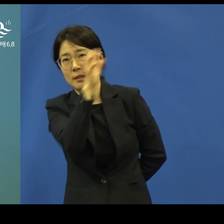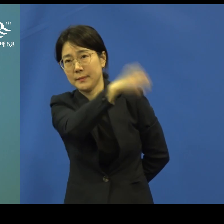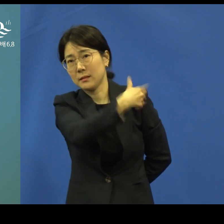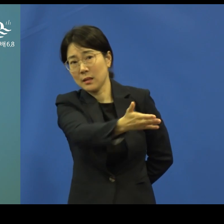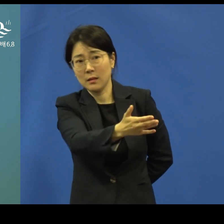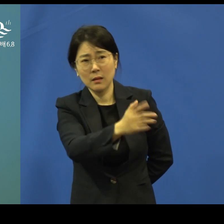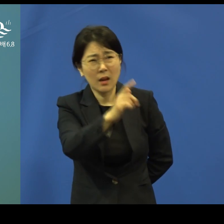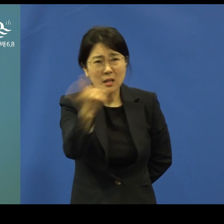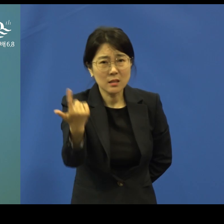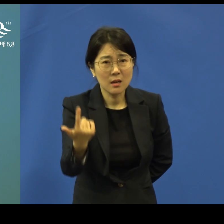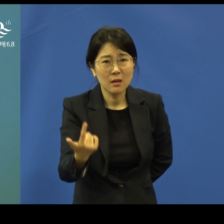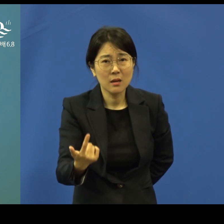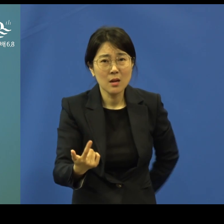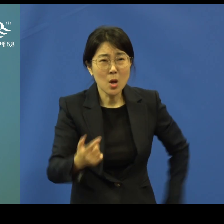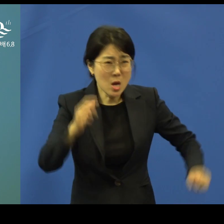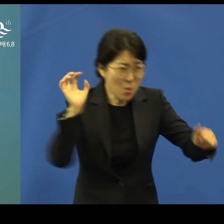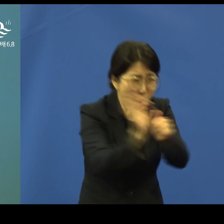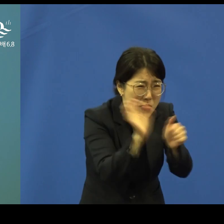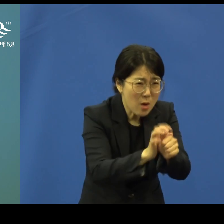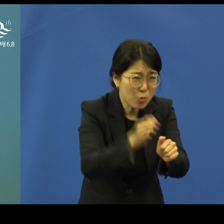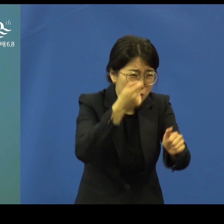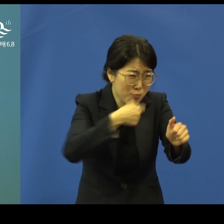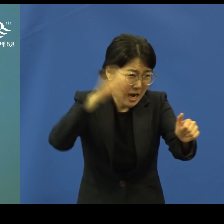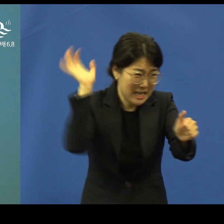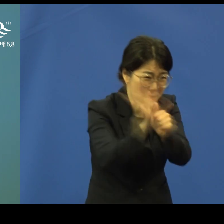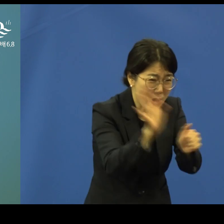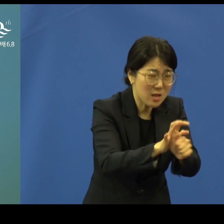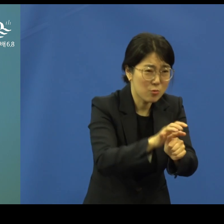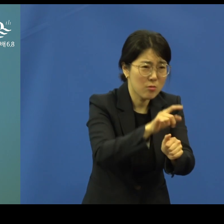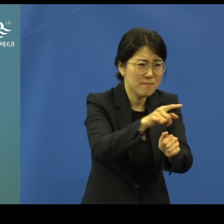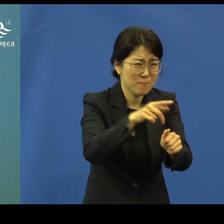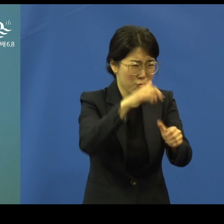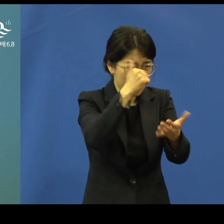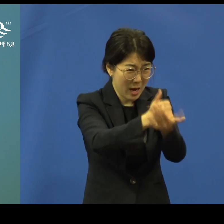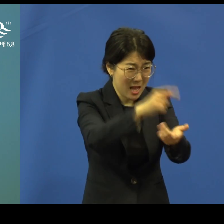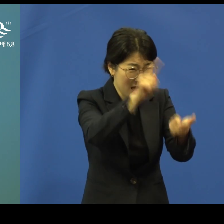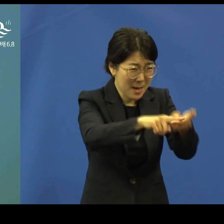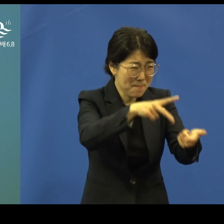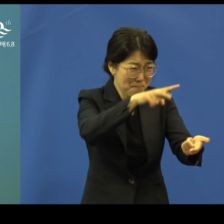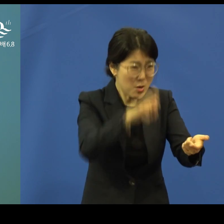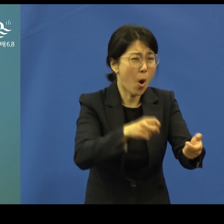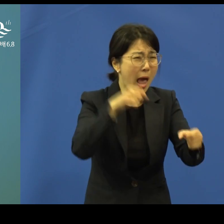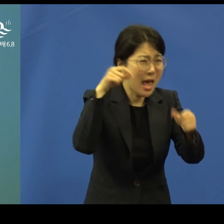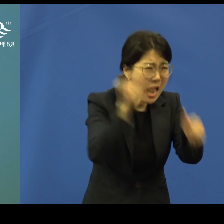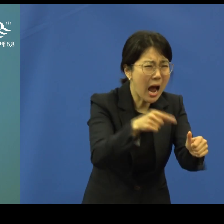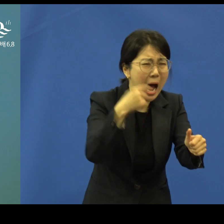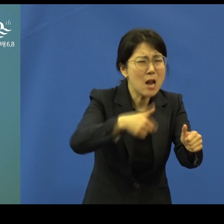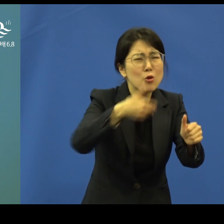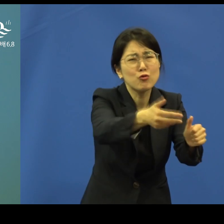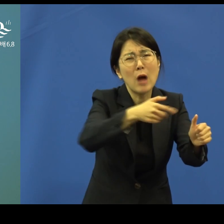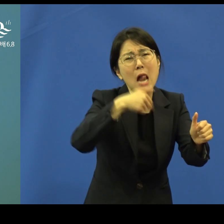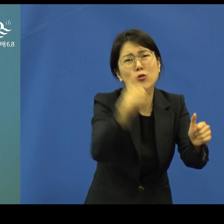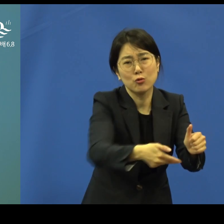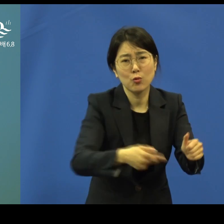돌아오라. 죄를 인정하고 그 죄를 미워하고 그 죄로부터 돌이키면 산다.